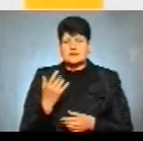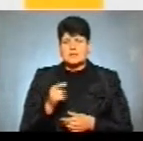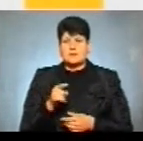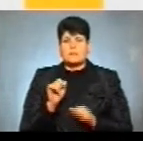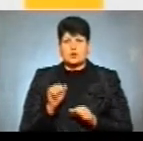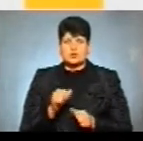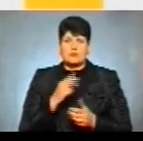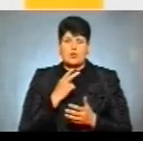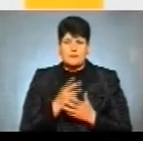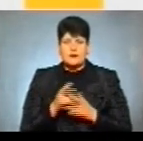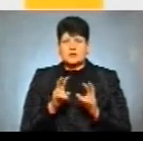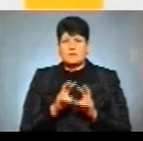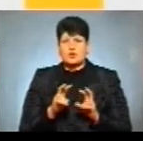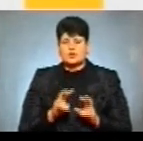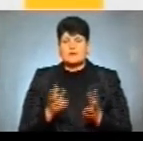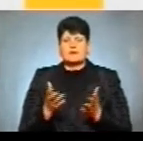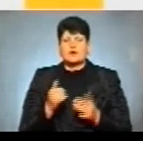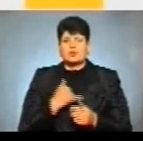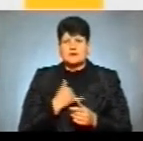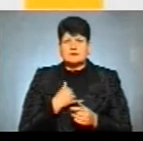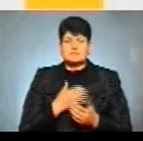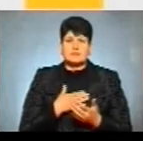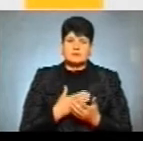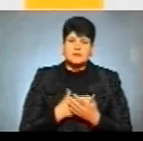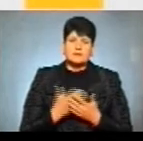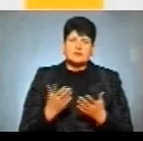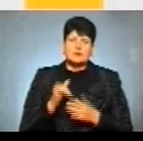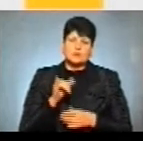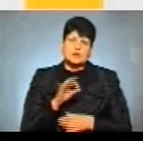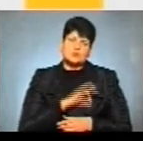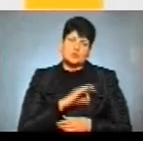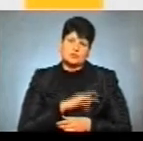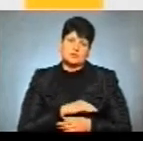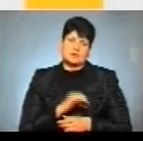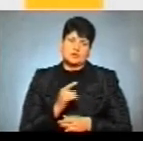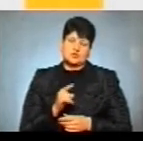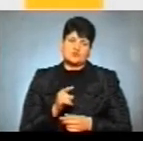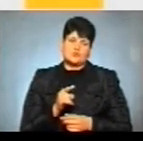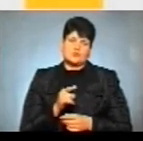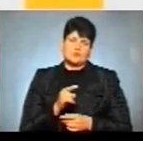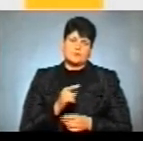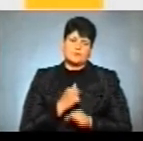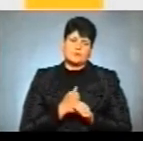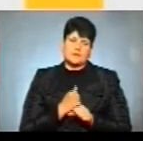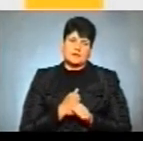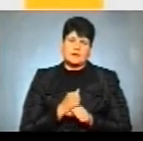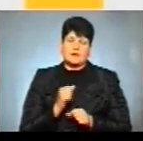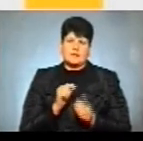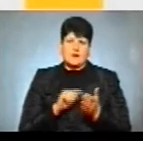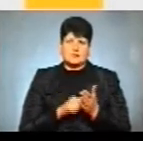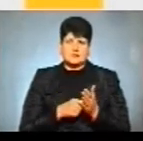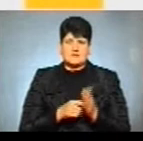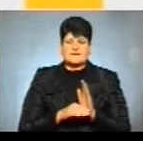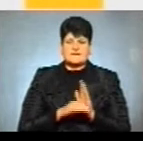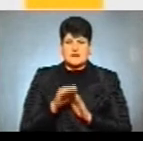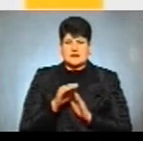також можемо бачити, проаналізуй, де в нас активи, де в нас доходи і на чому, власне, ви робили акцент.